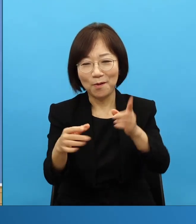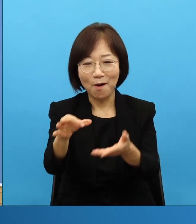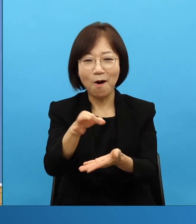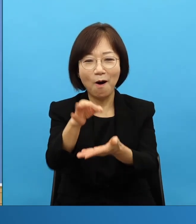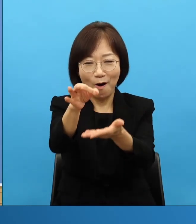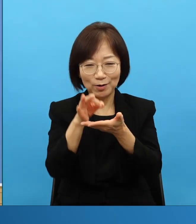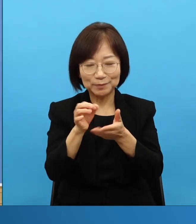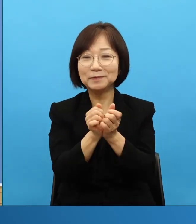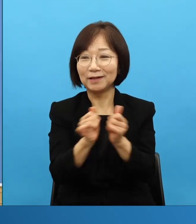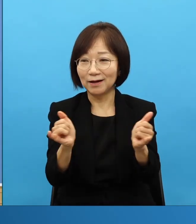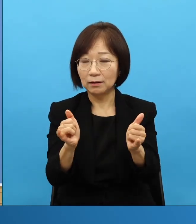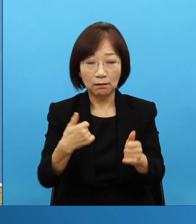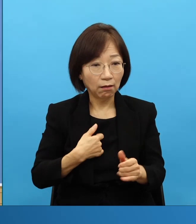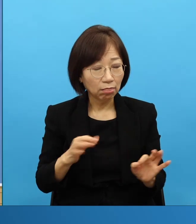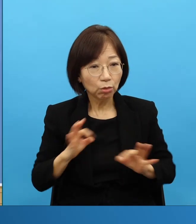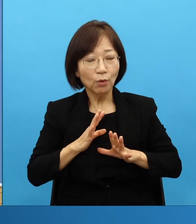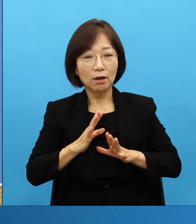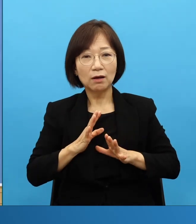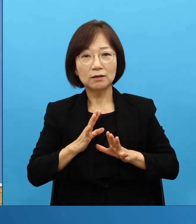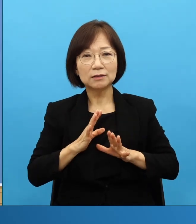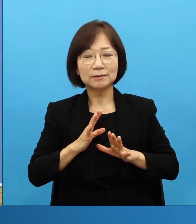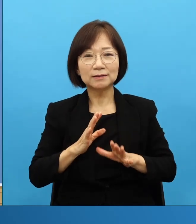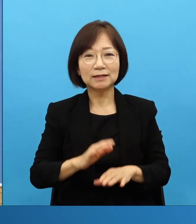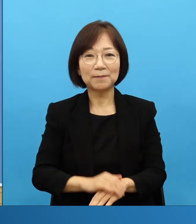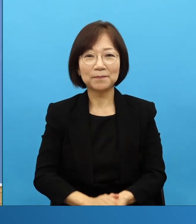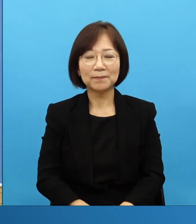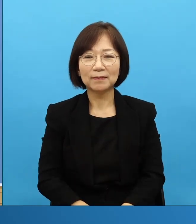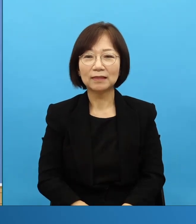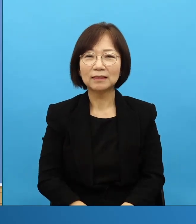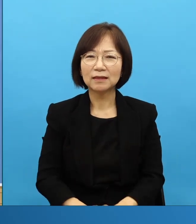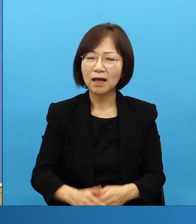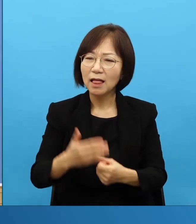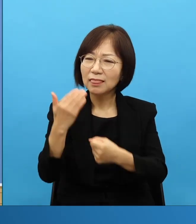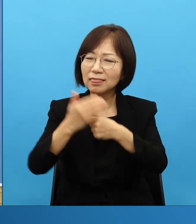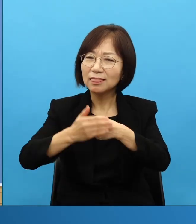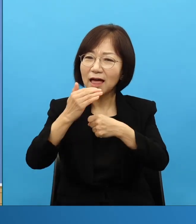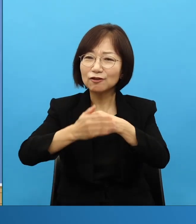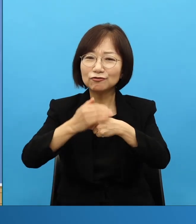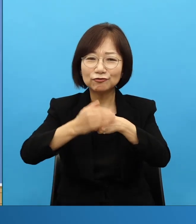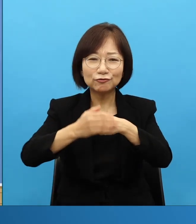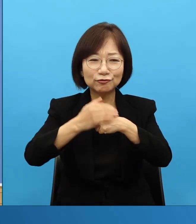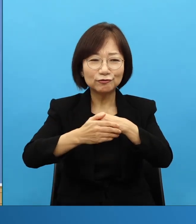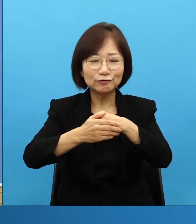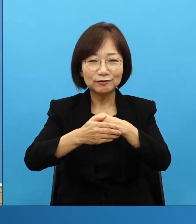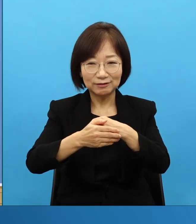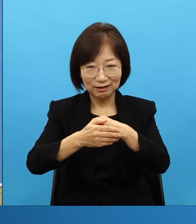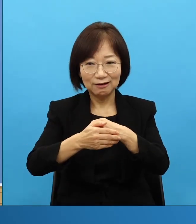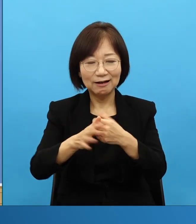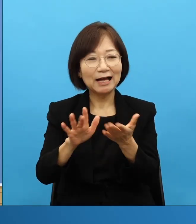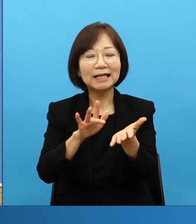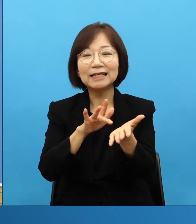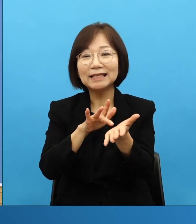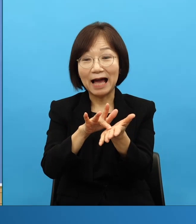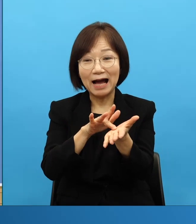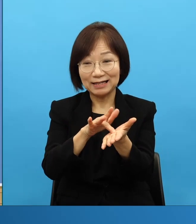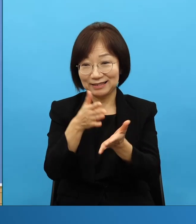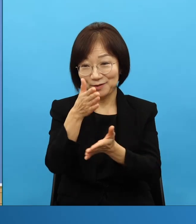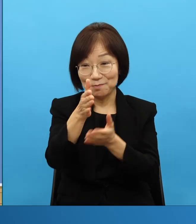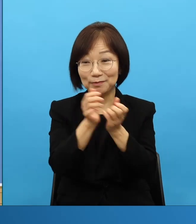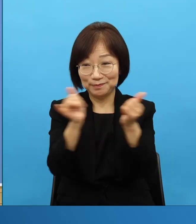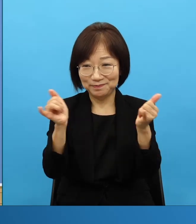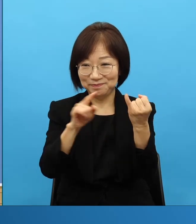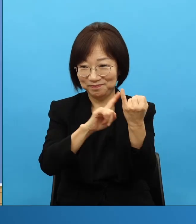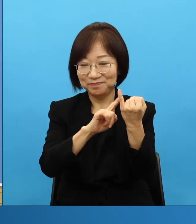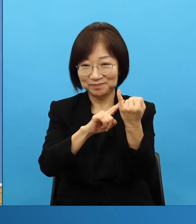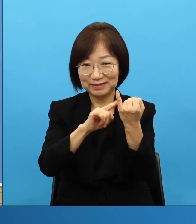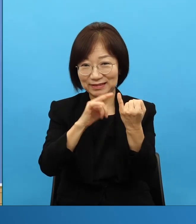first 놀랐네. person to give the RETC offering. 보니까 대구에서 유명한 지역의 약사입니다. And I was so shocked. She was a very